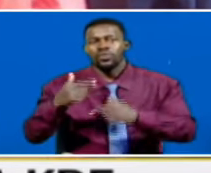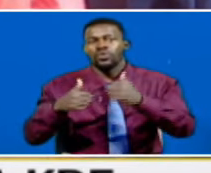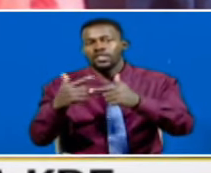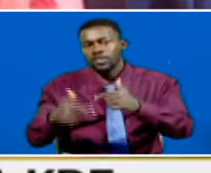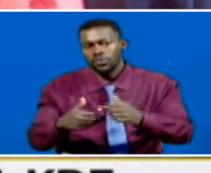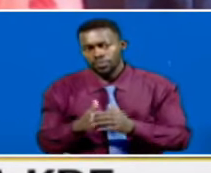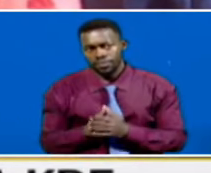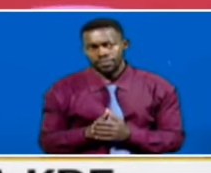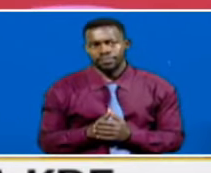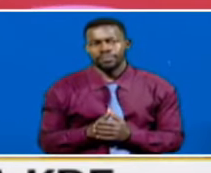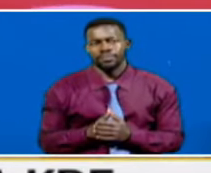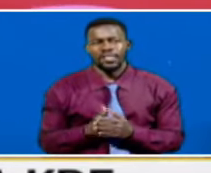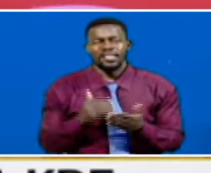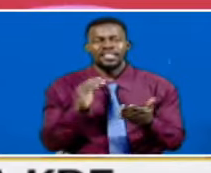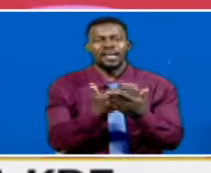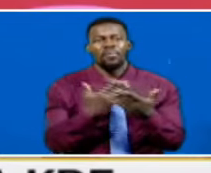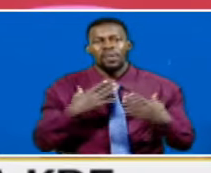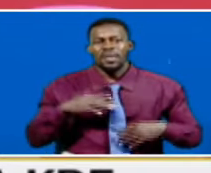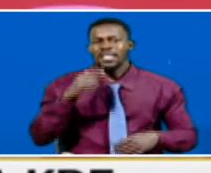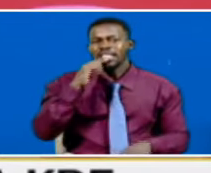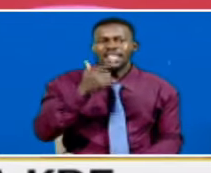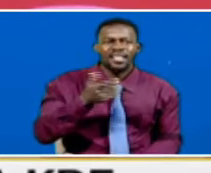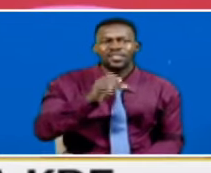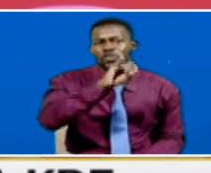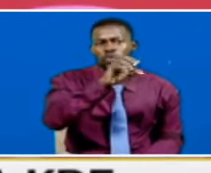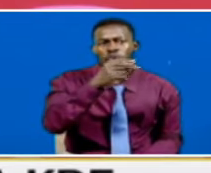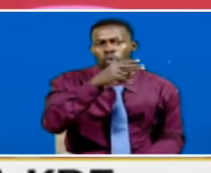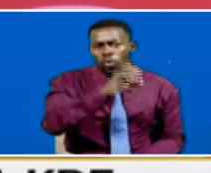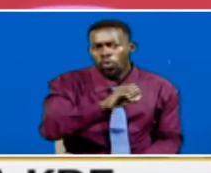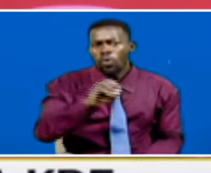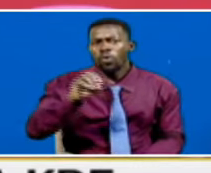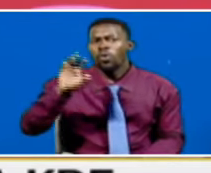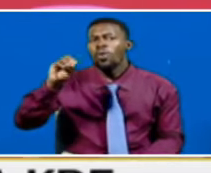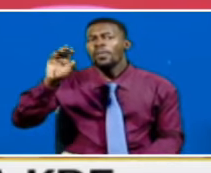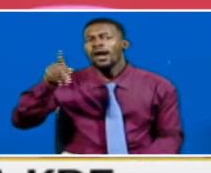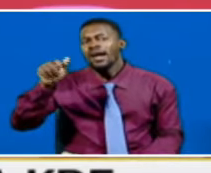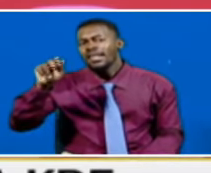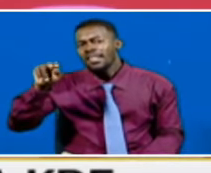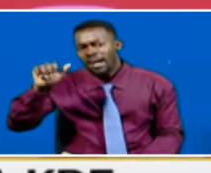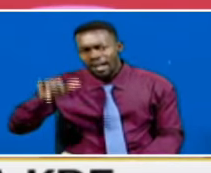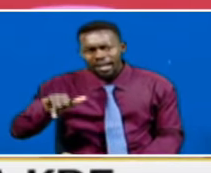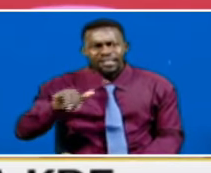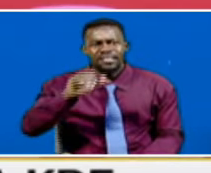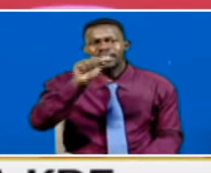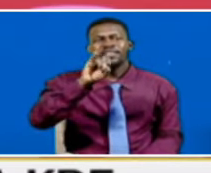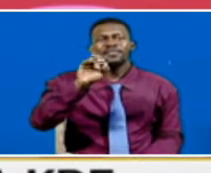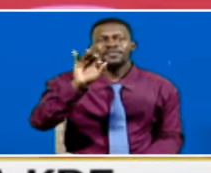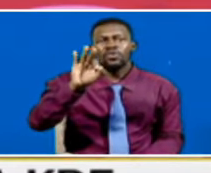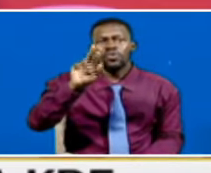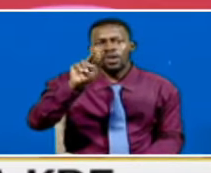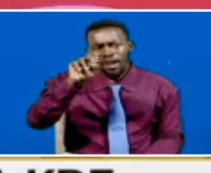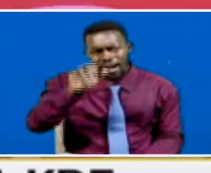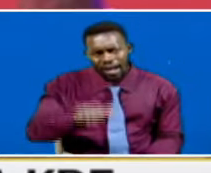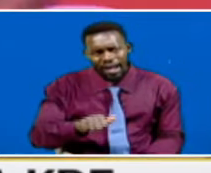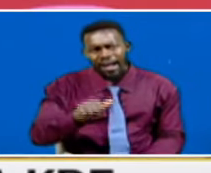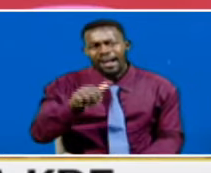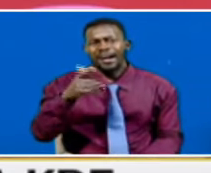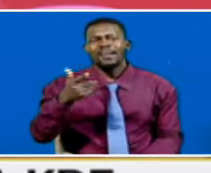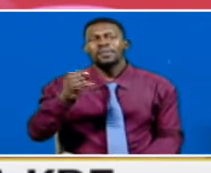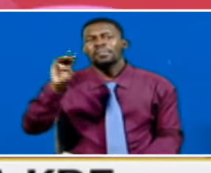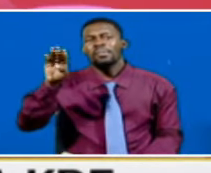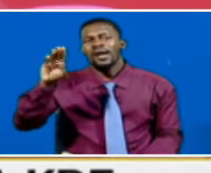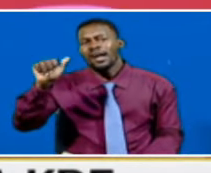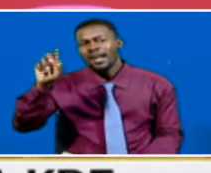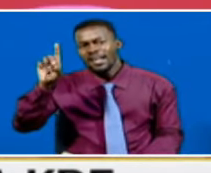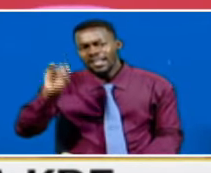Joho, Oparanya, Badi, Sifuna, nani? Ichama